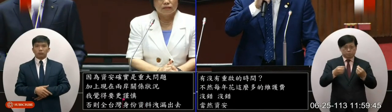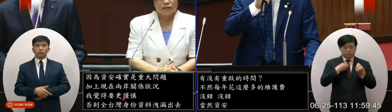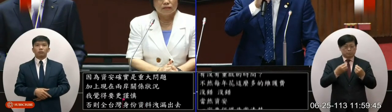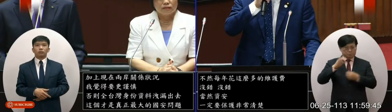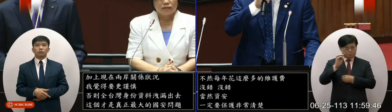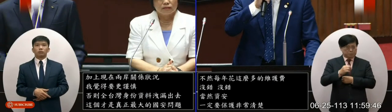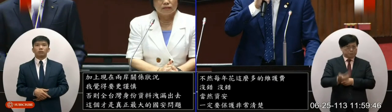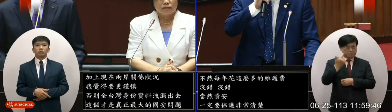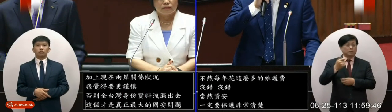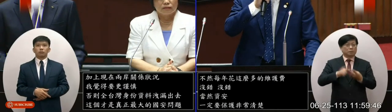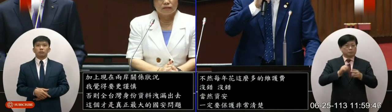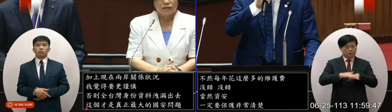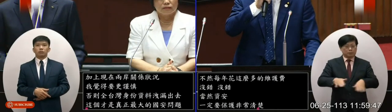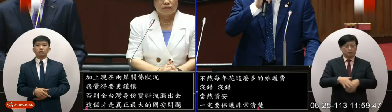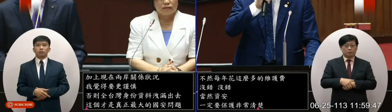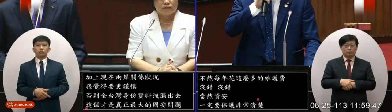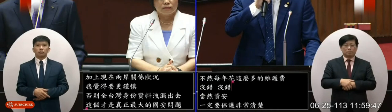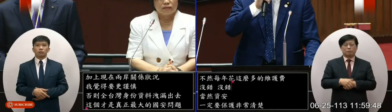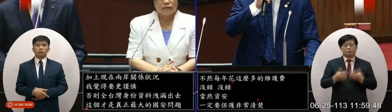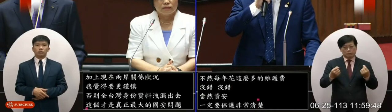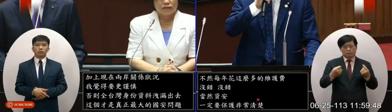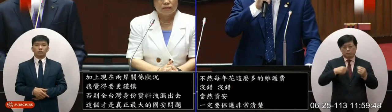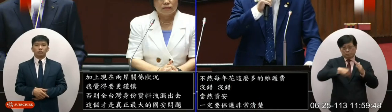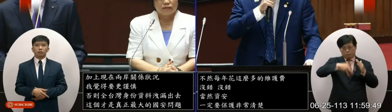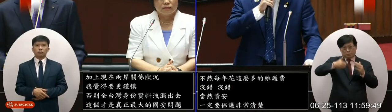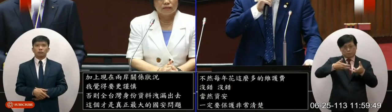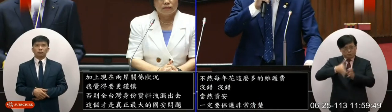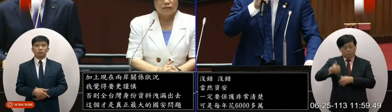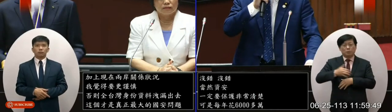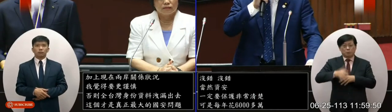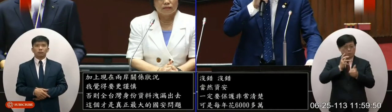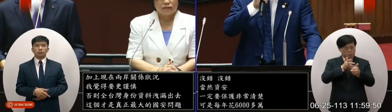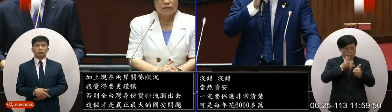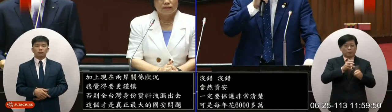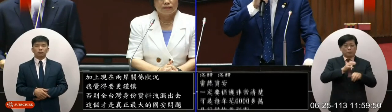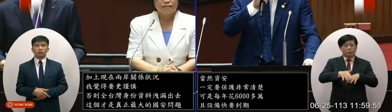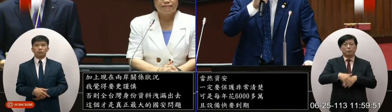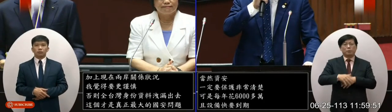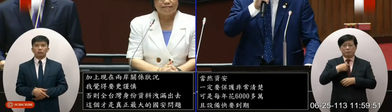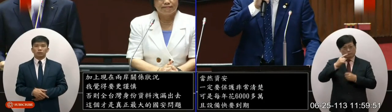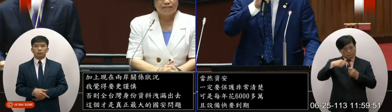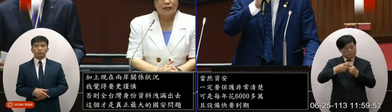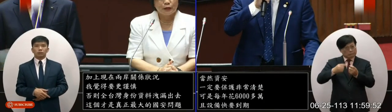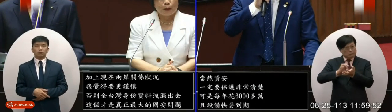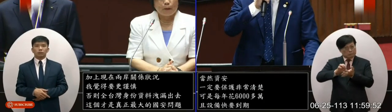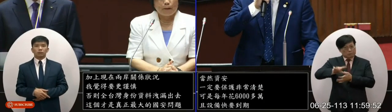点就是要快速，而且要安全，所以还是院长跟部长这个问题，我会常常跟你们请益，因为每年要花